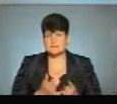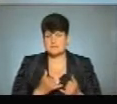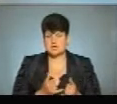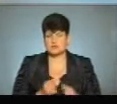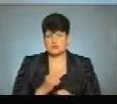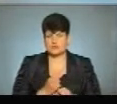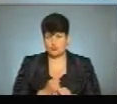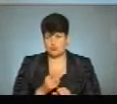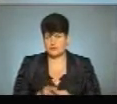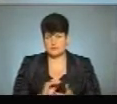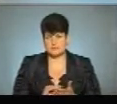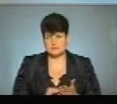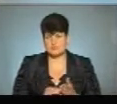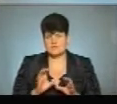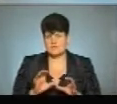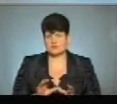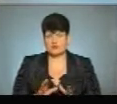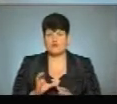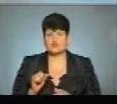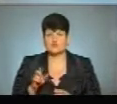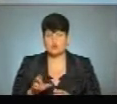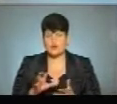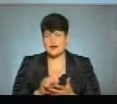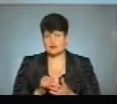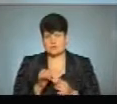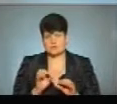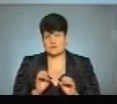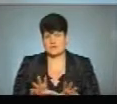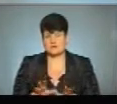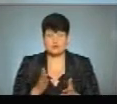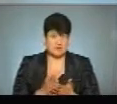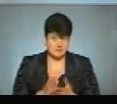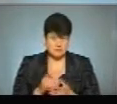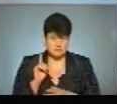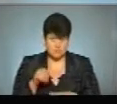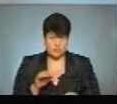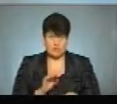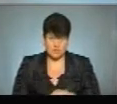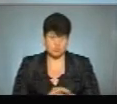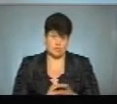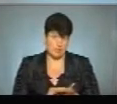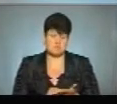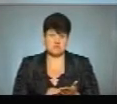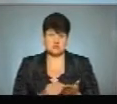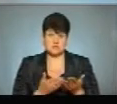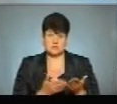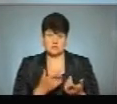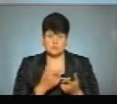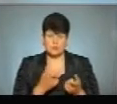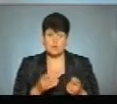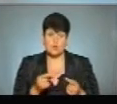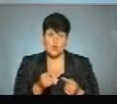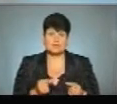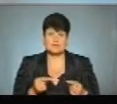функцій, які прописані в їхньому статуті. Тобто в суборенду неможливо передавати. Якщо є відомі такі факти, то звісно напишіть інформацію про